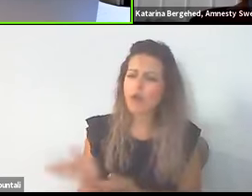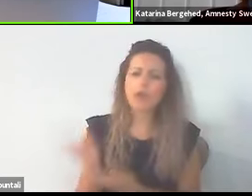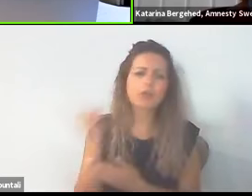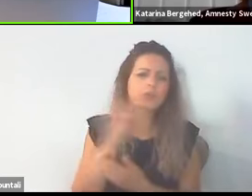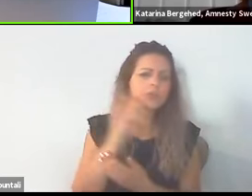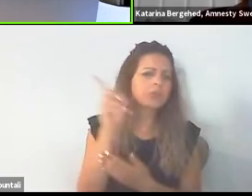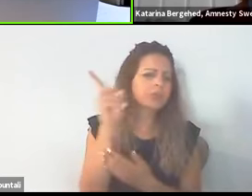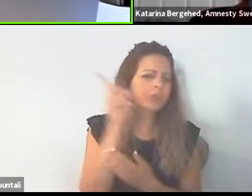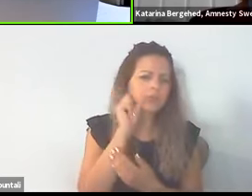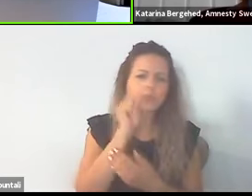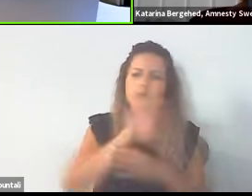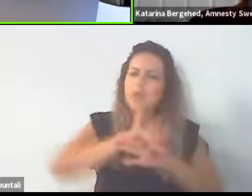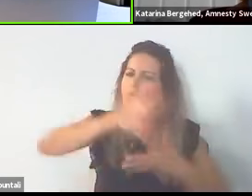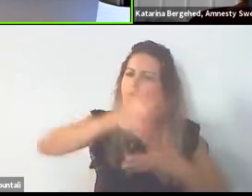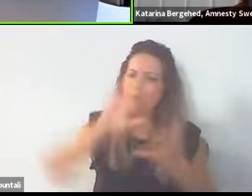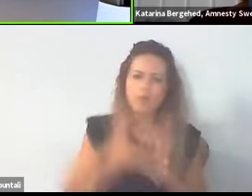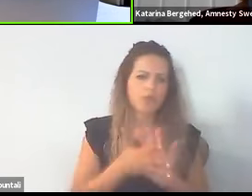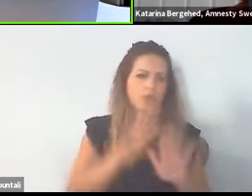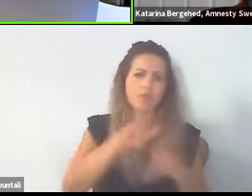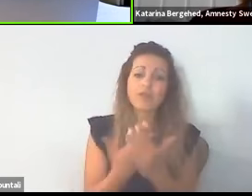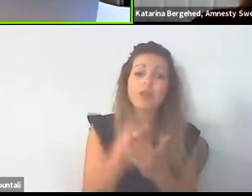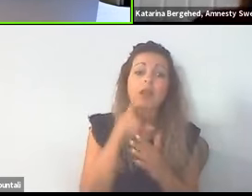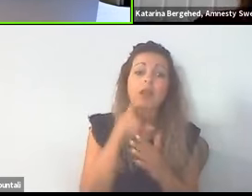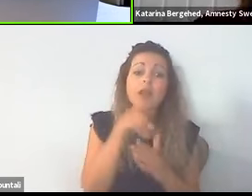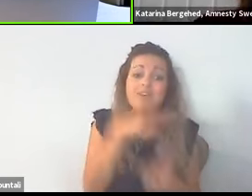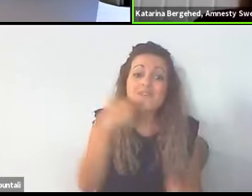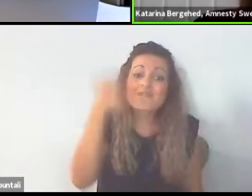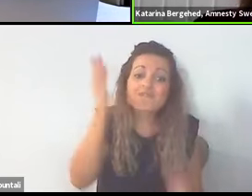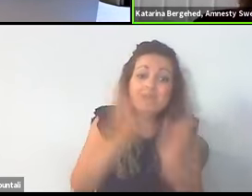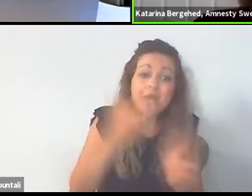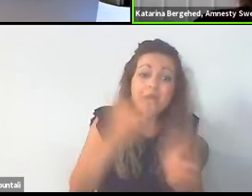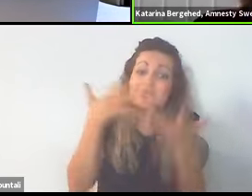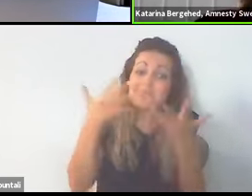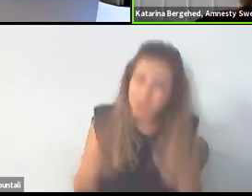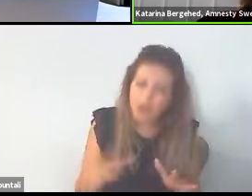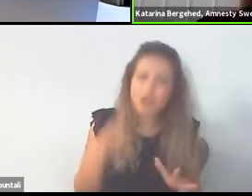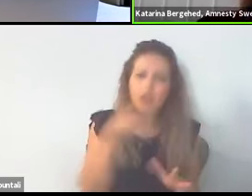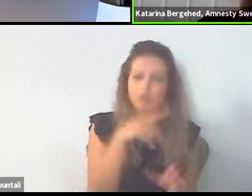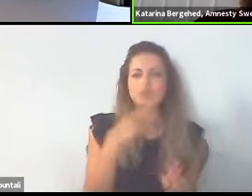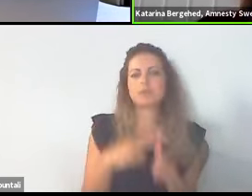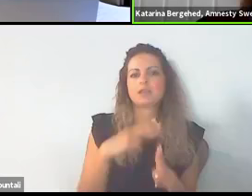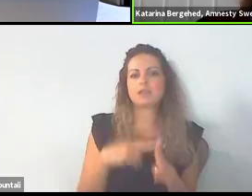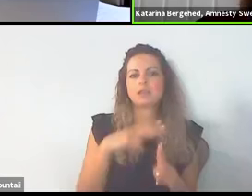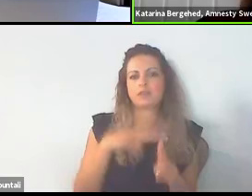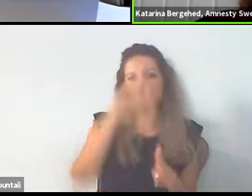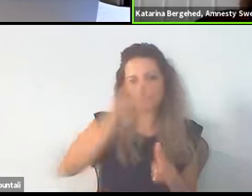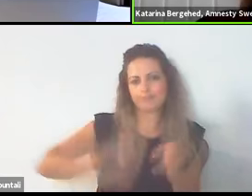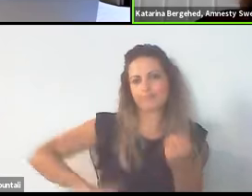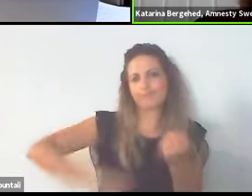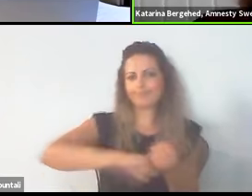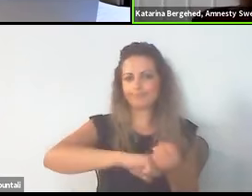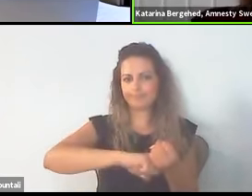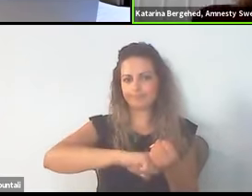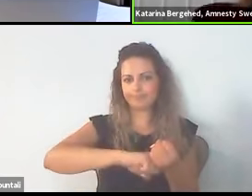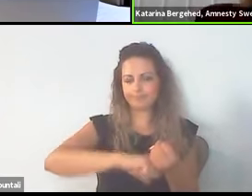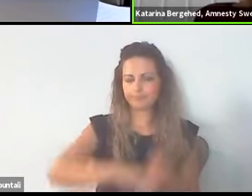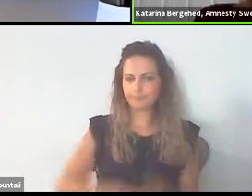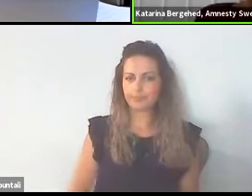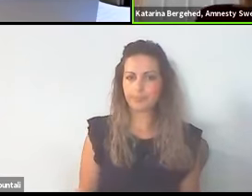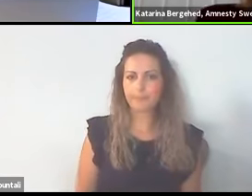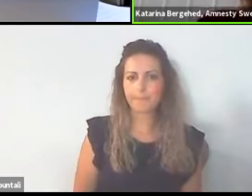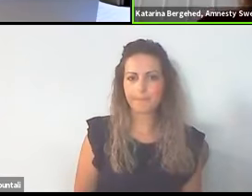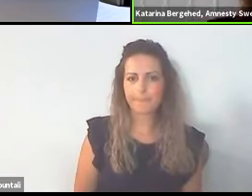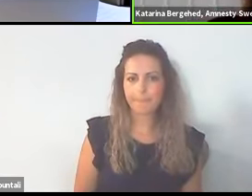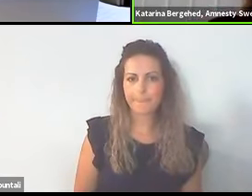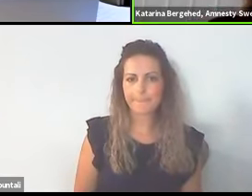υποστεί σεξουαλική έμφυλη βία. So thank you very much and I'll be happy to answer any